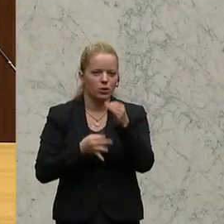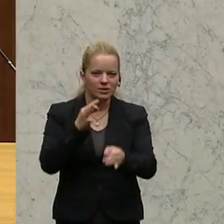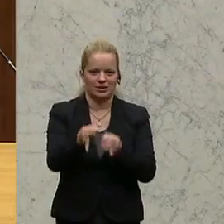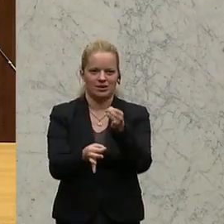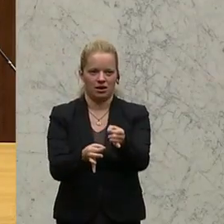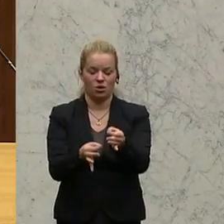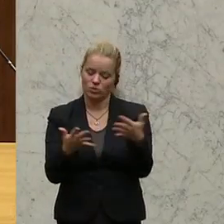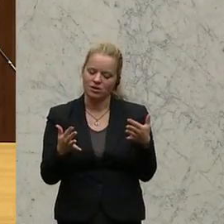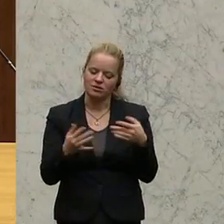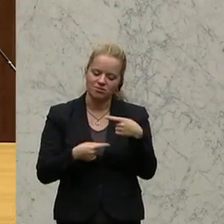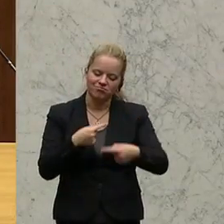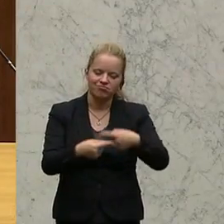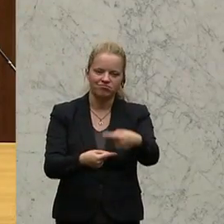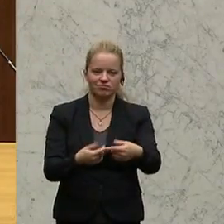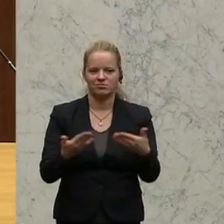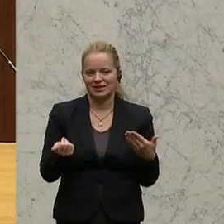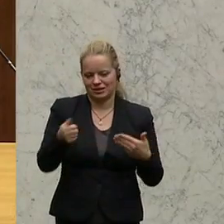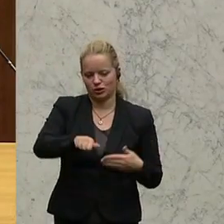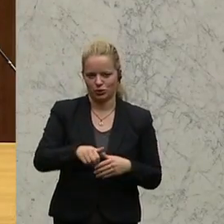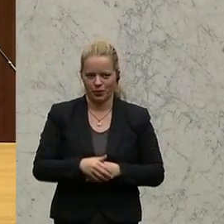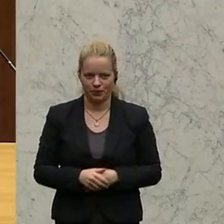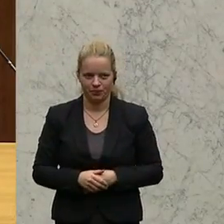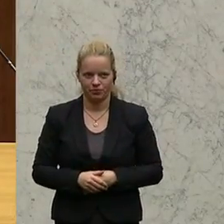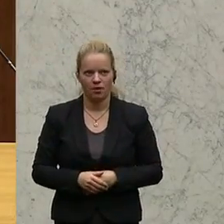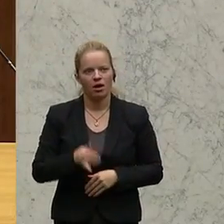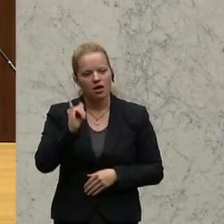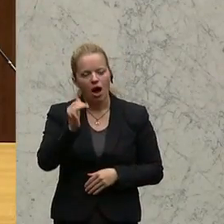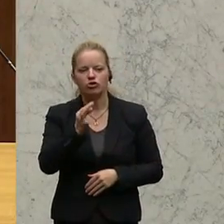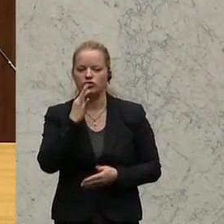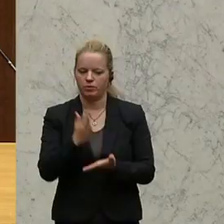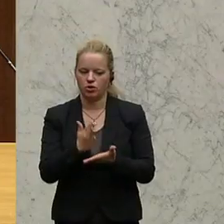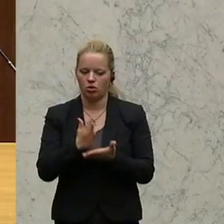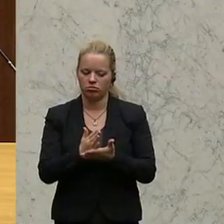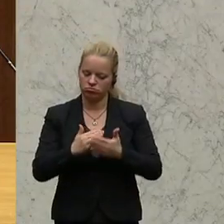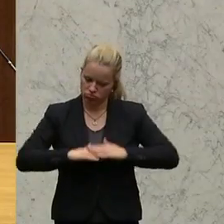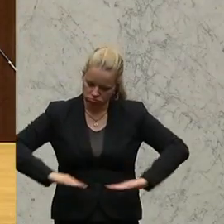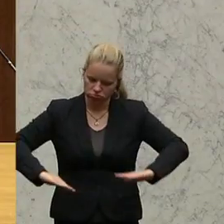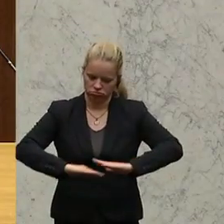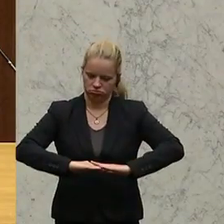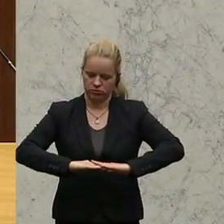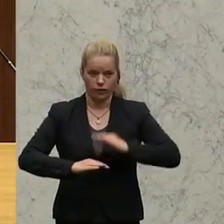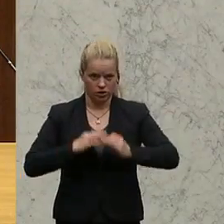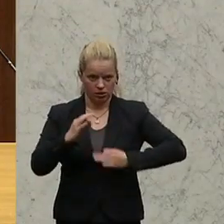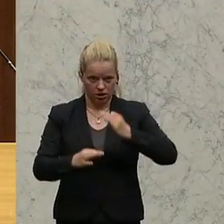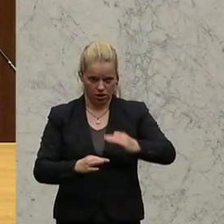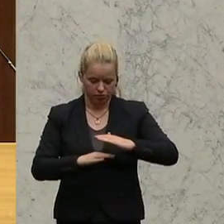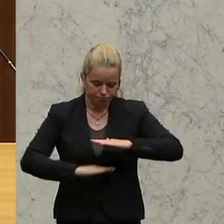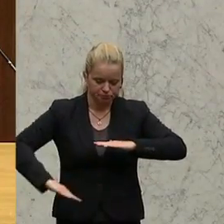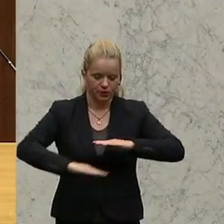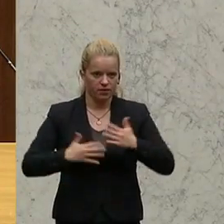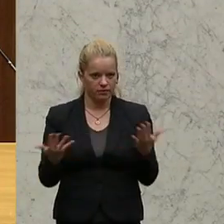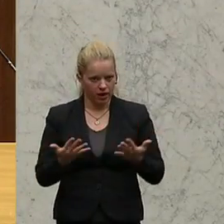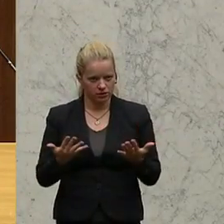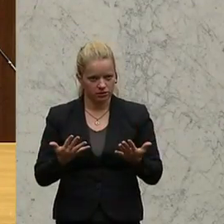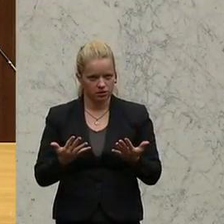entsprechende Strategien. Ja, die Grundpfeiler so einer Strategie sind natürlich